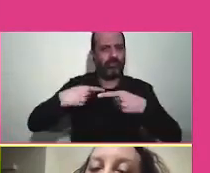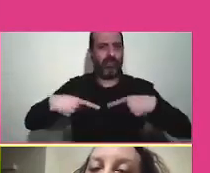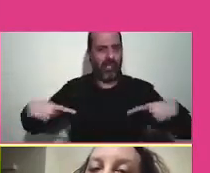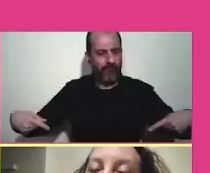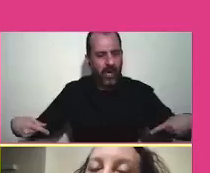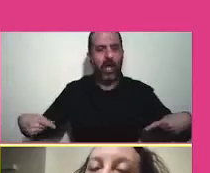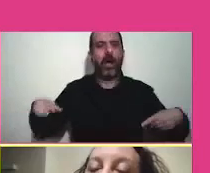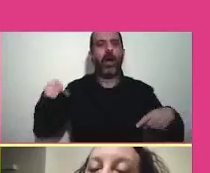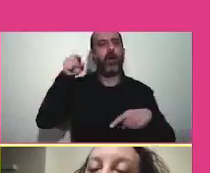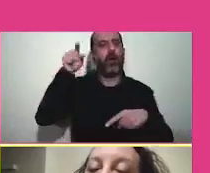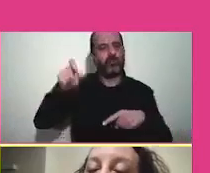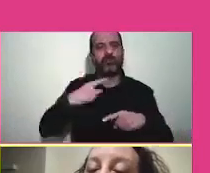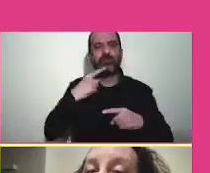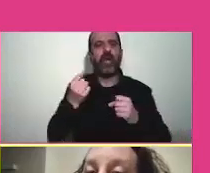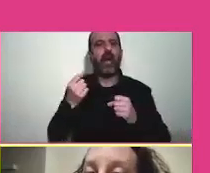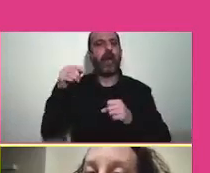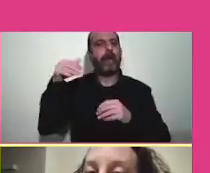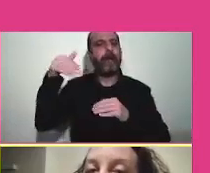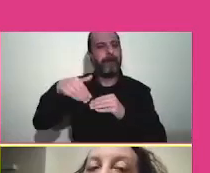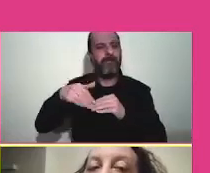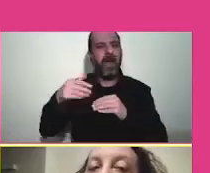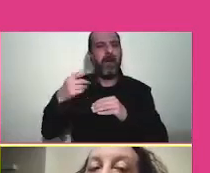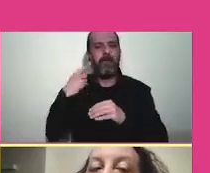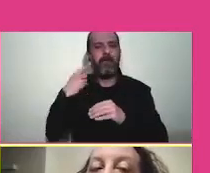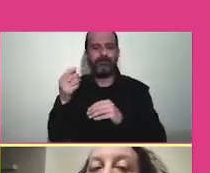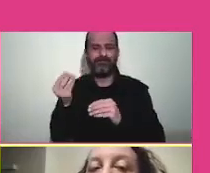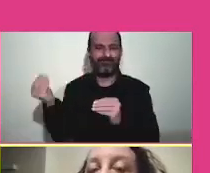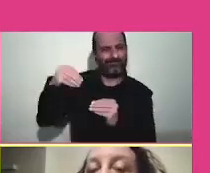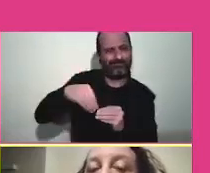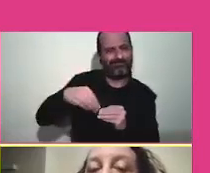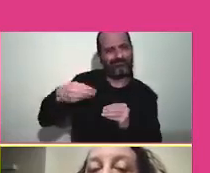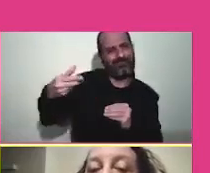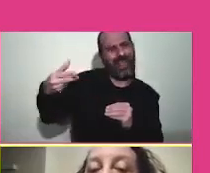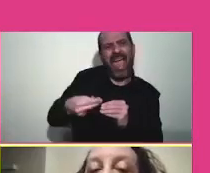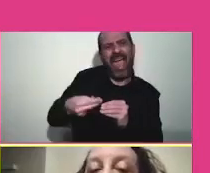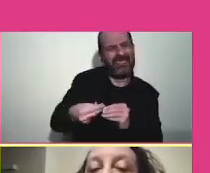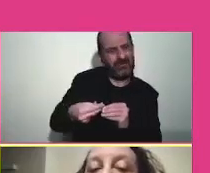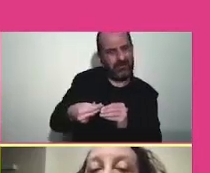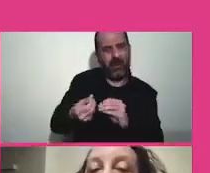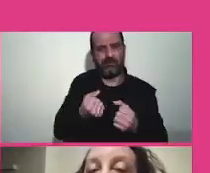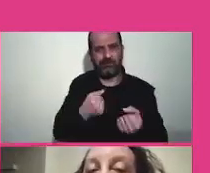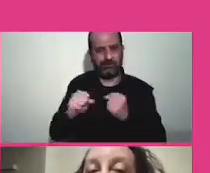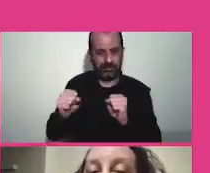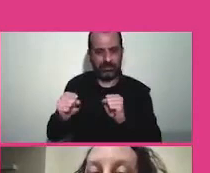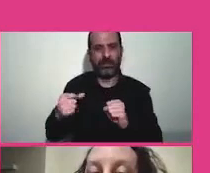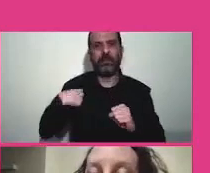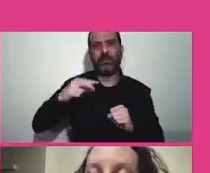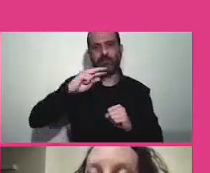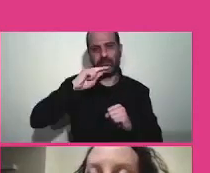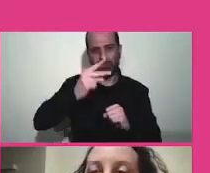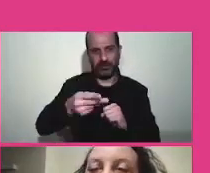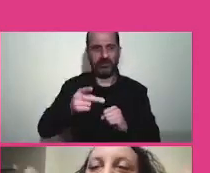και των αντιδράσεων με ένζυμα. Ποιος από τους δύο έχει ασχοληθεί με θέατρο? Μαρίνα Μπεσίρη.